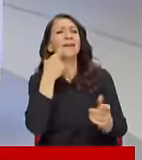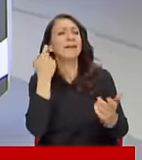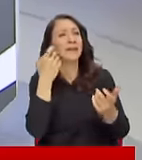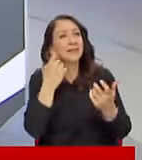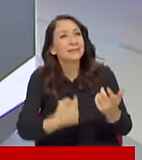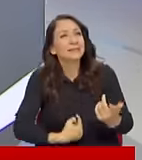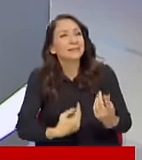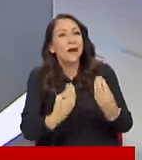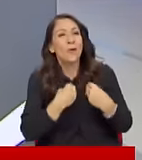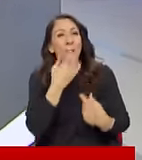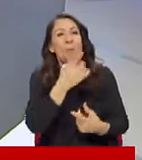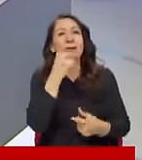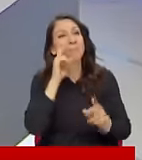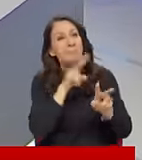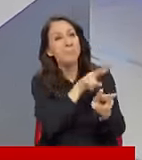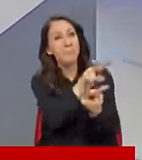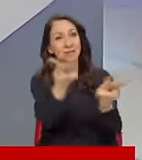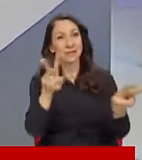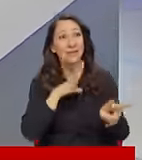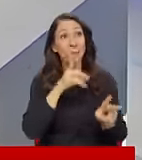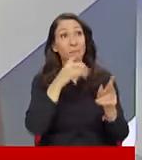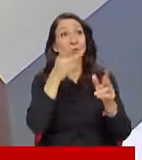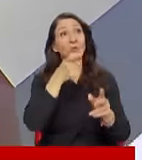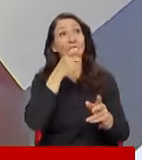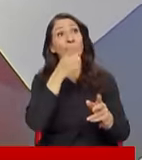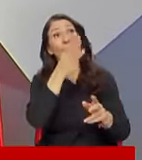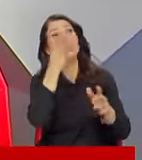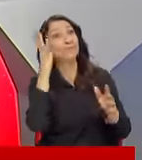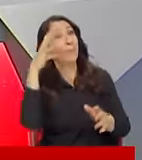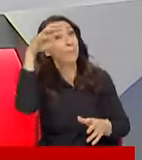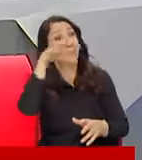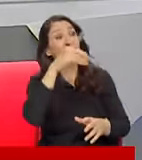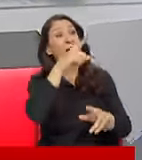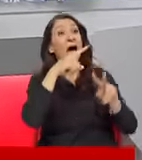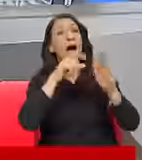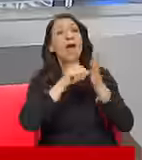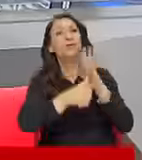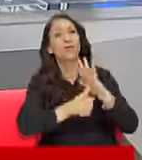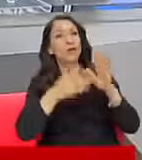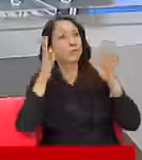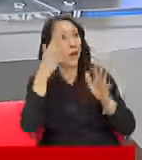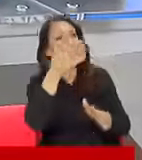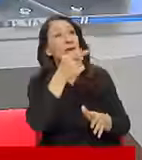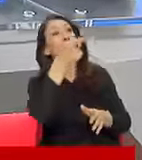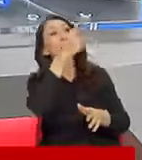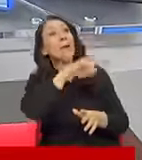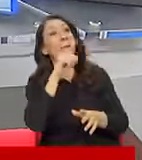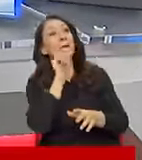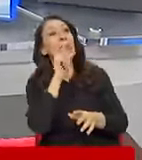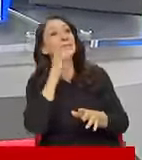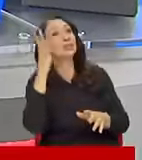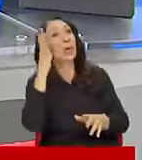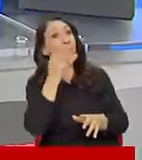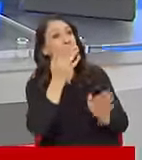size hissettiren bir manzara gösteriyorsunuz. Bir tarafta Sultanahmet Camii, bir tarafta Ayasofya Camii, öbür tarafta Beyazıt